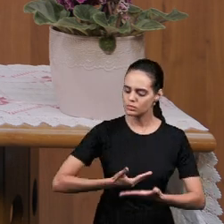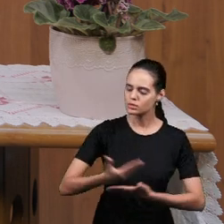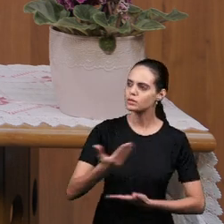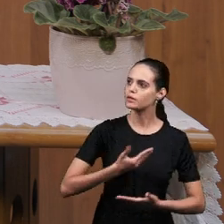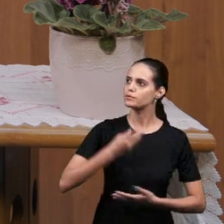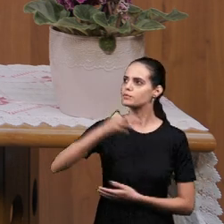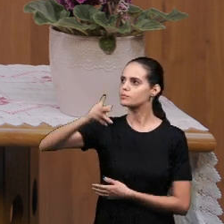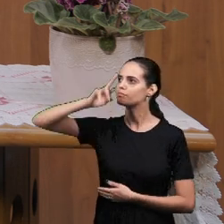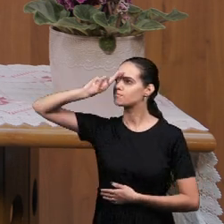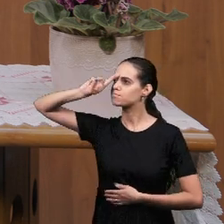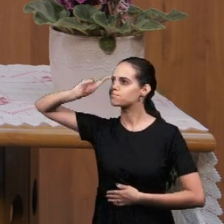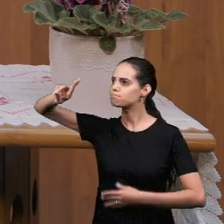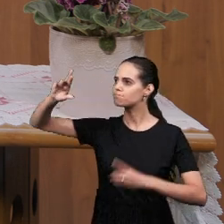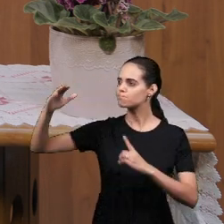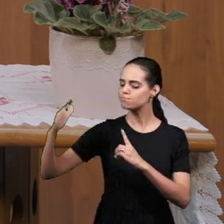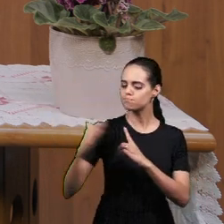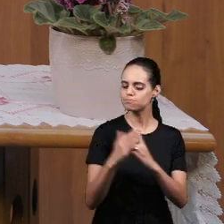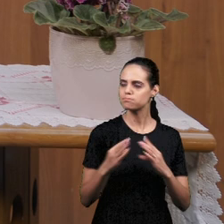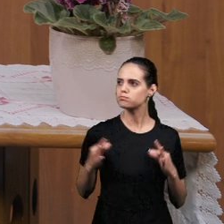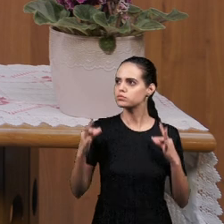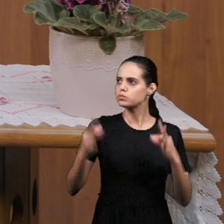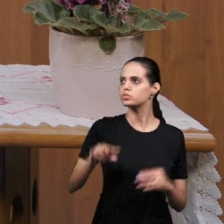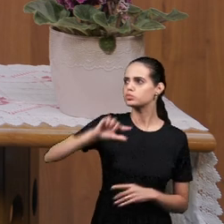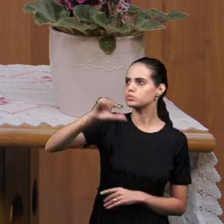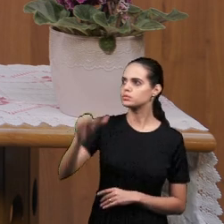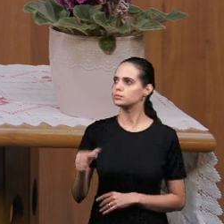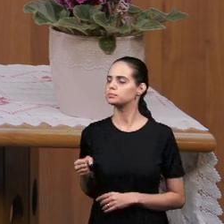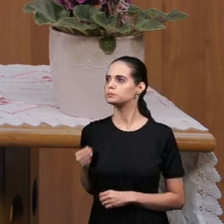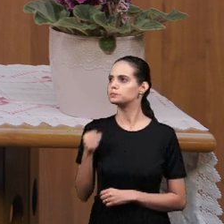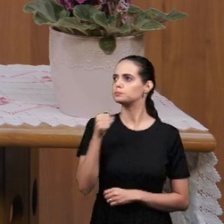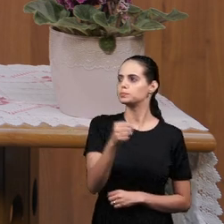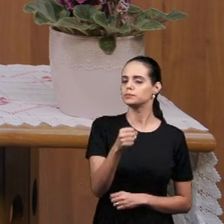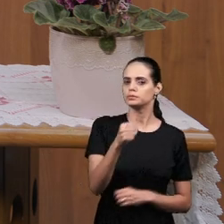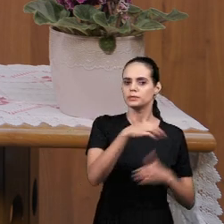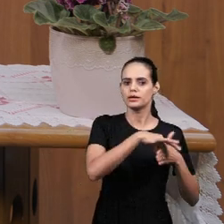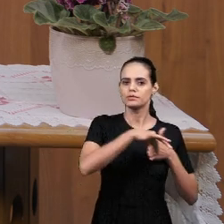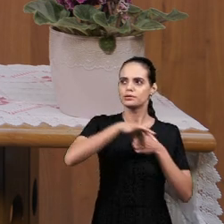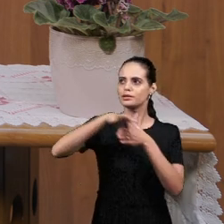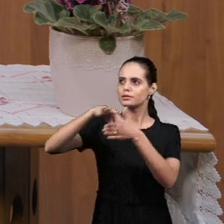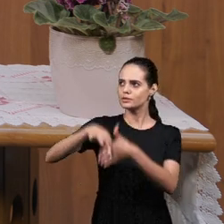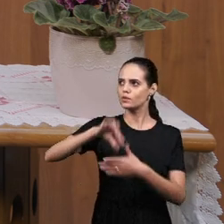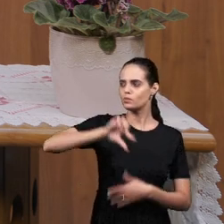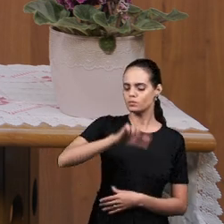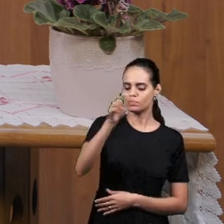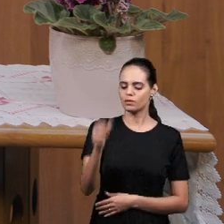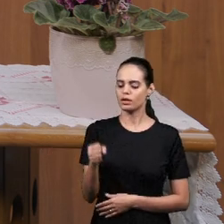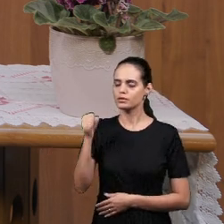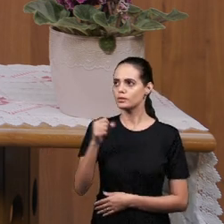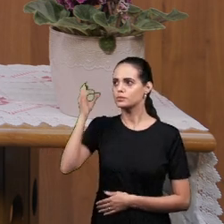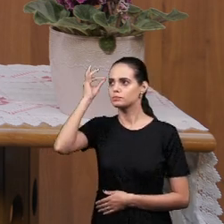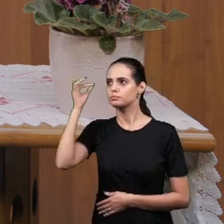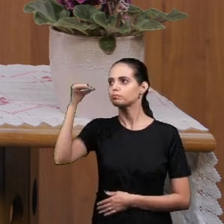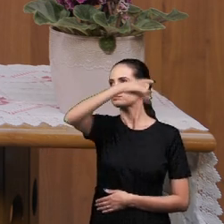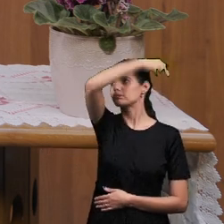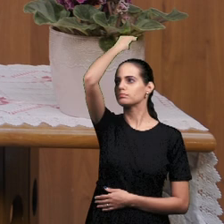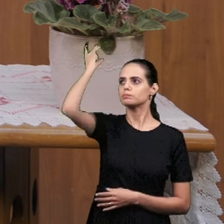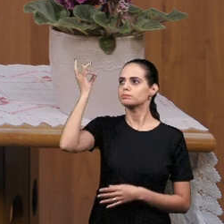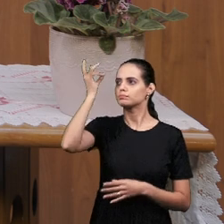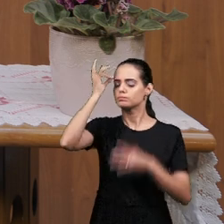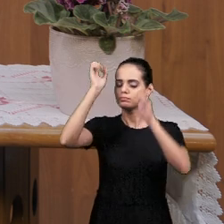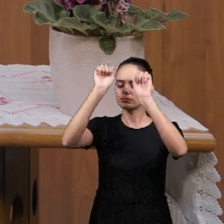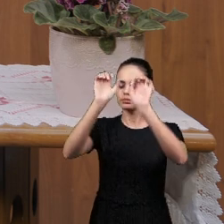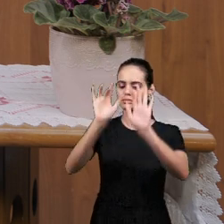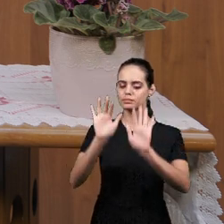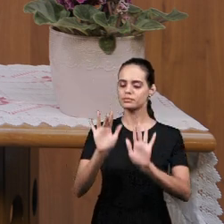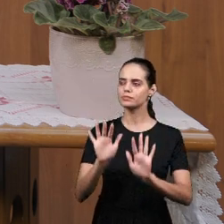souverain pasteur, la direction du Saint-Esprit, la bénédiction d'entendre ta voix et